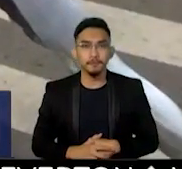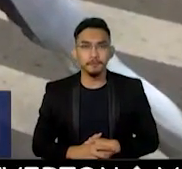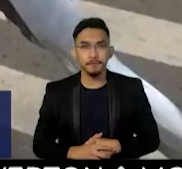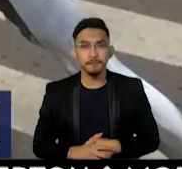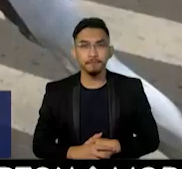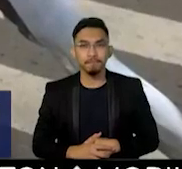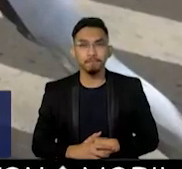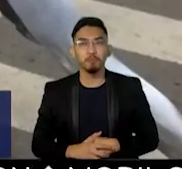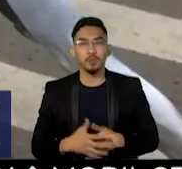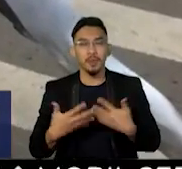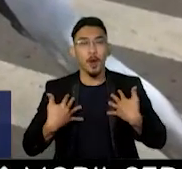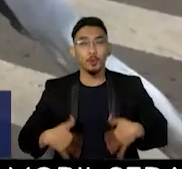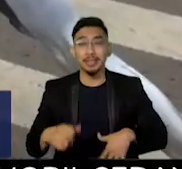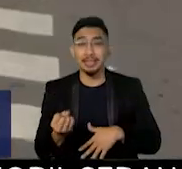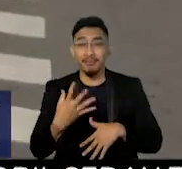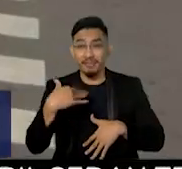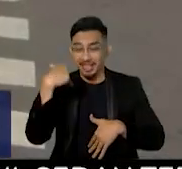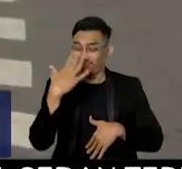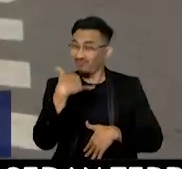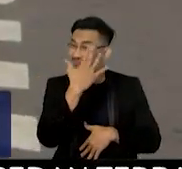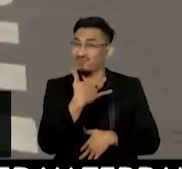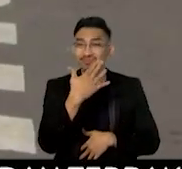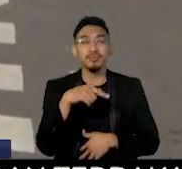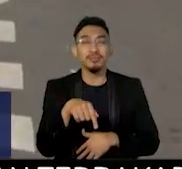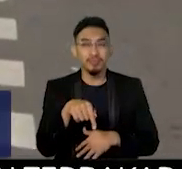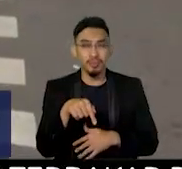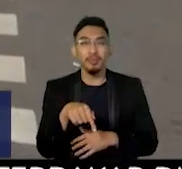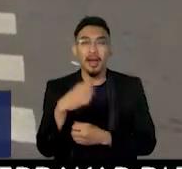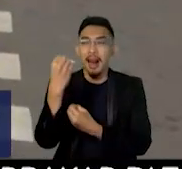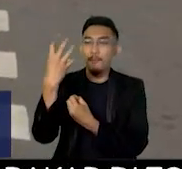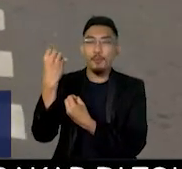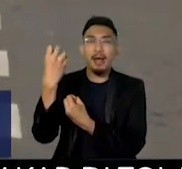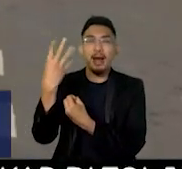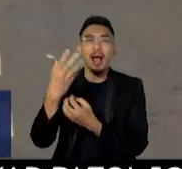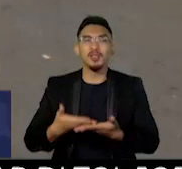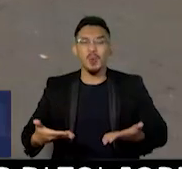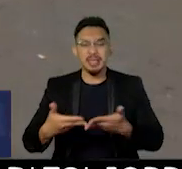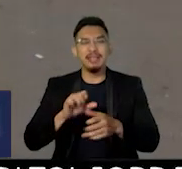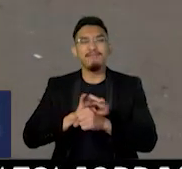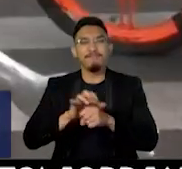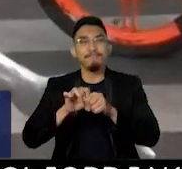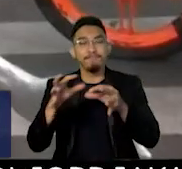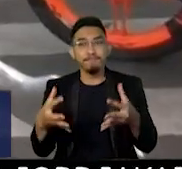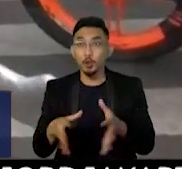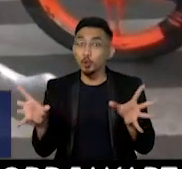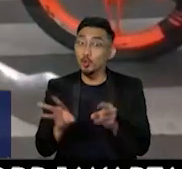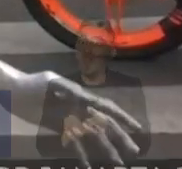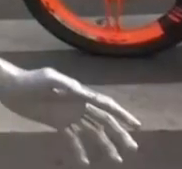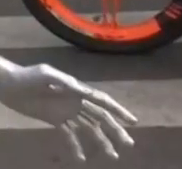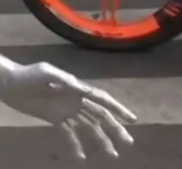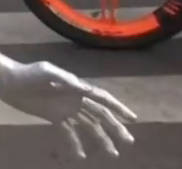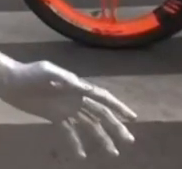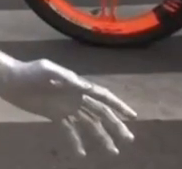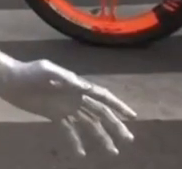Keberadaan manusia silver di perempatan Lampu Merah terlebih selama masa pandemi kian marak ditemui. Salah satunya manusia silver di perempatan Lampu Merah di Jalan Gunung